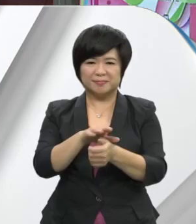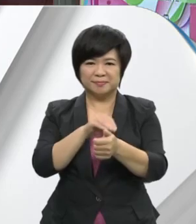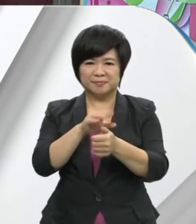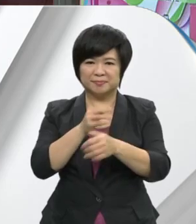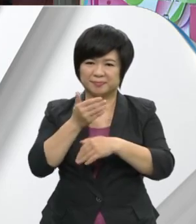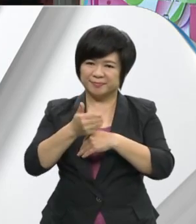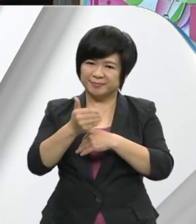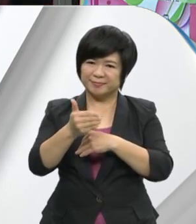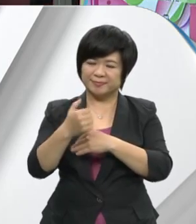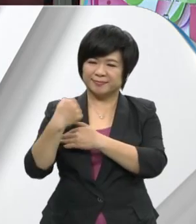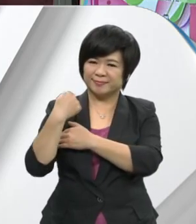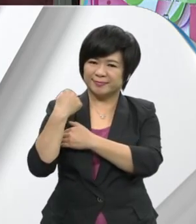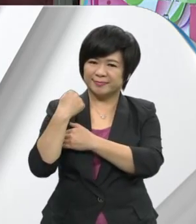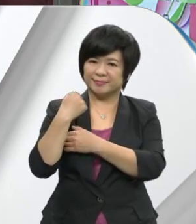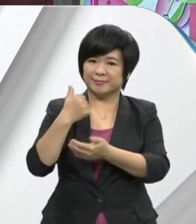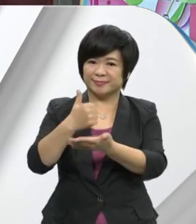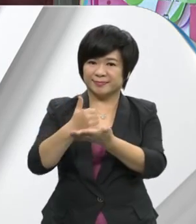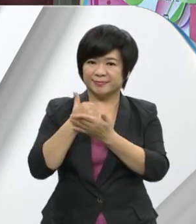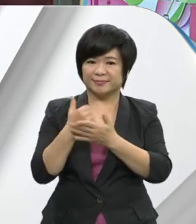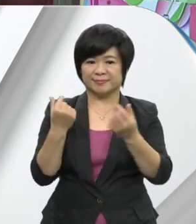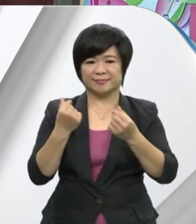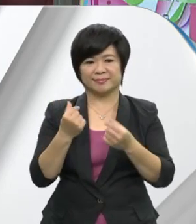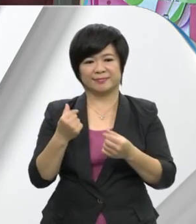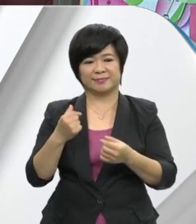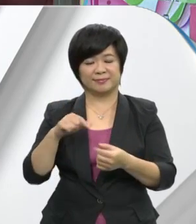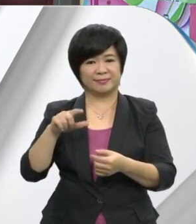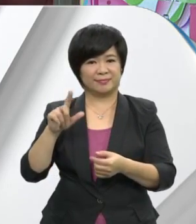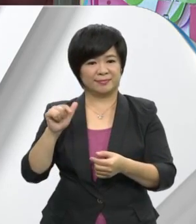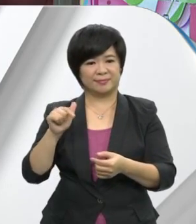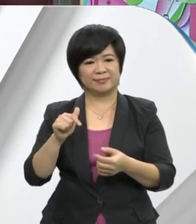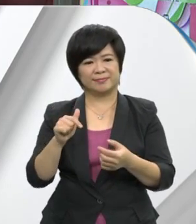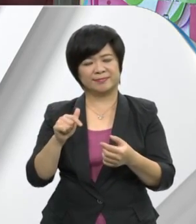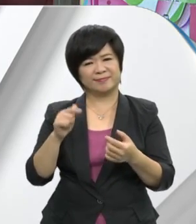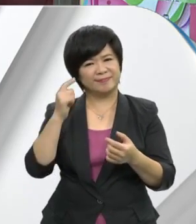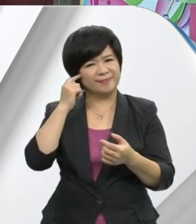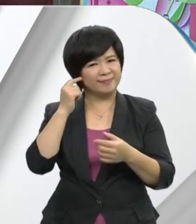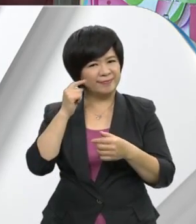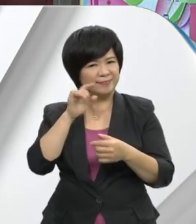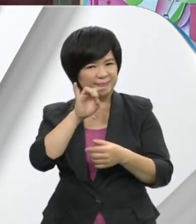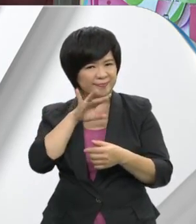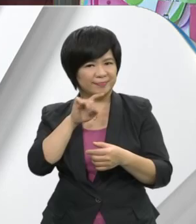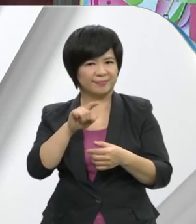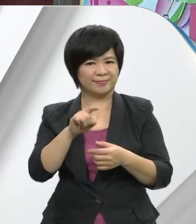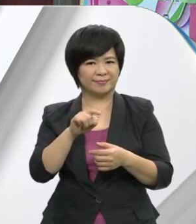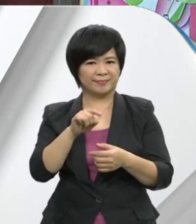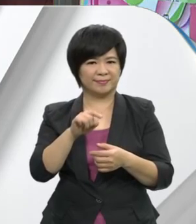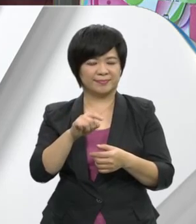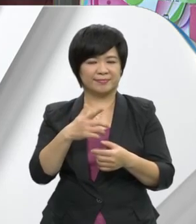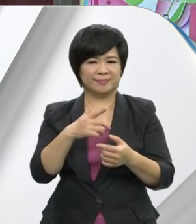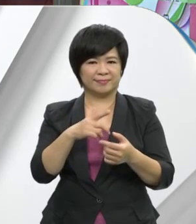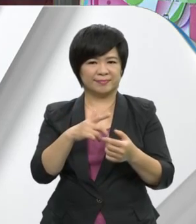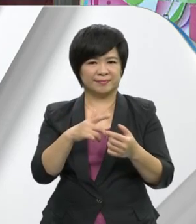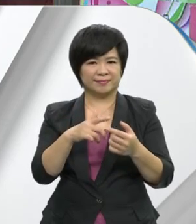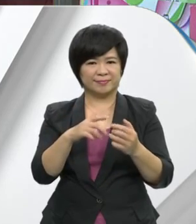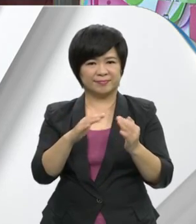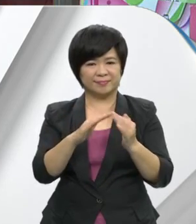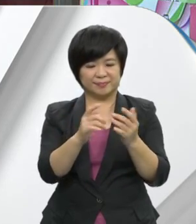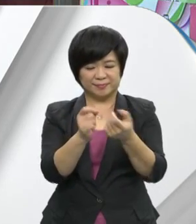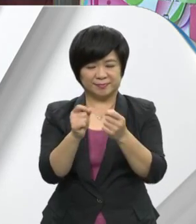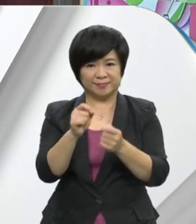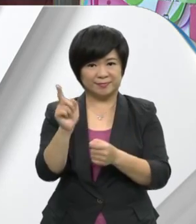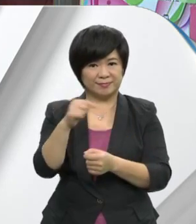尽量请那个授课老师与在地。那个材料哈，还有